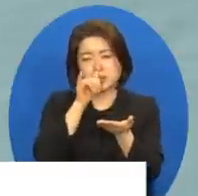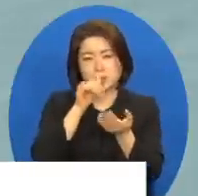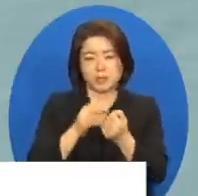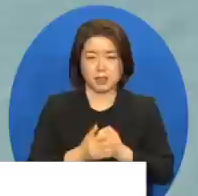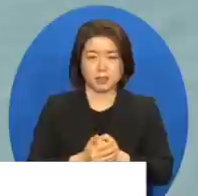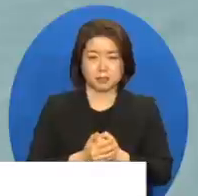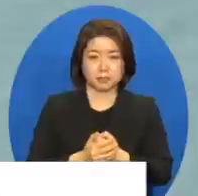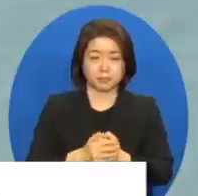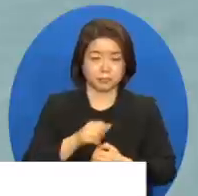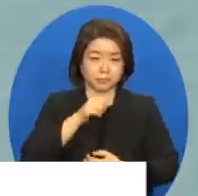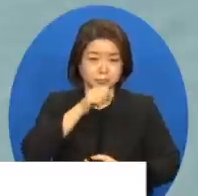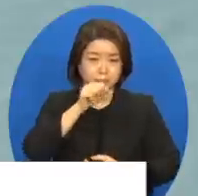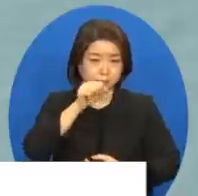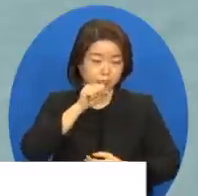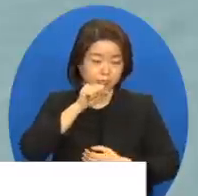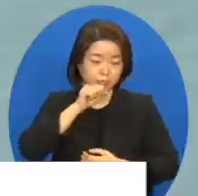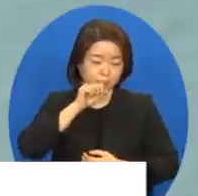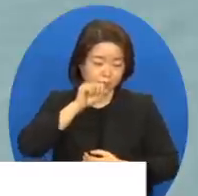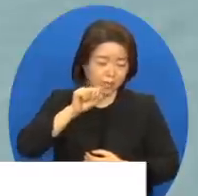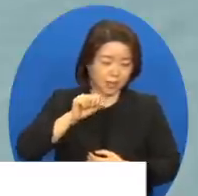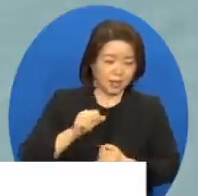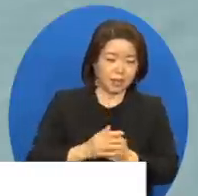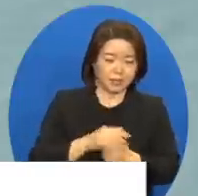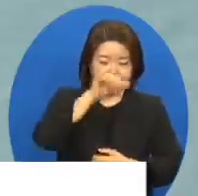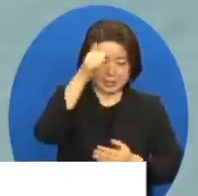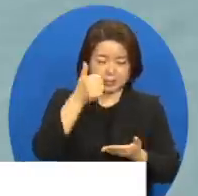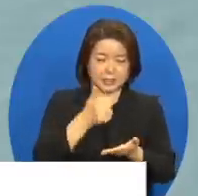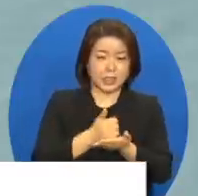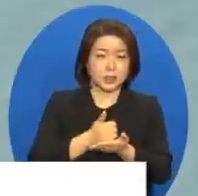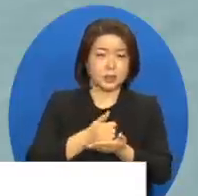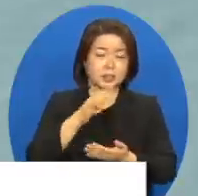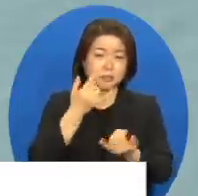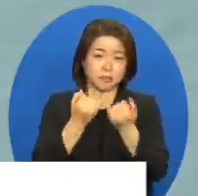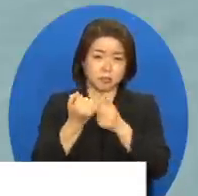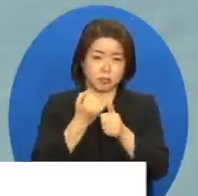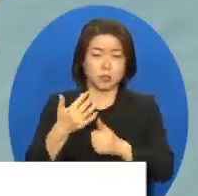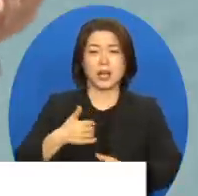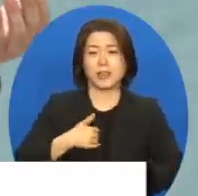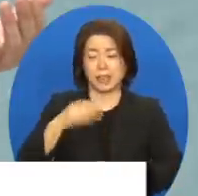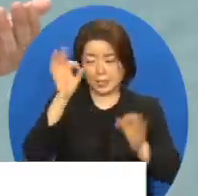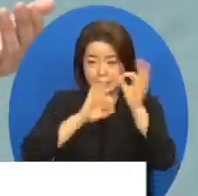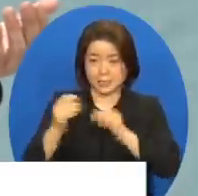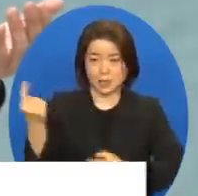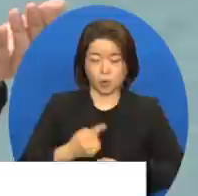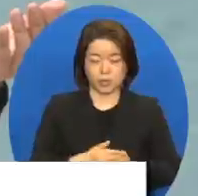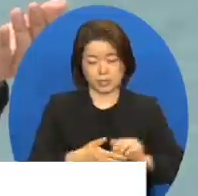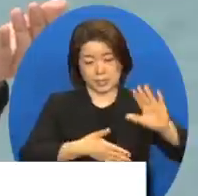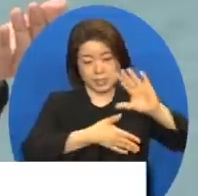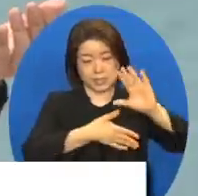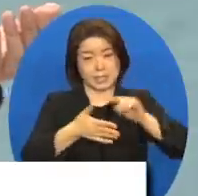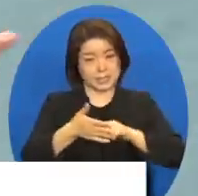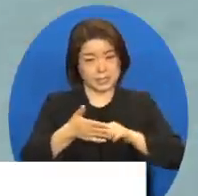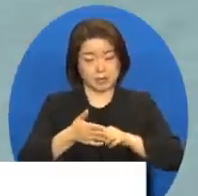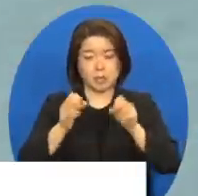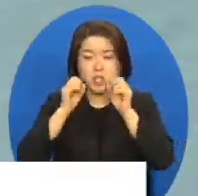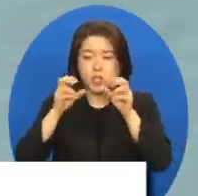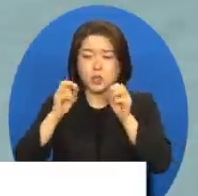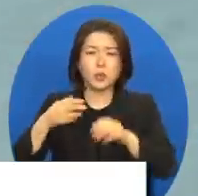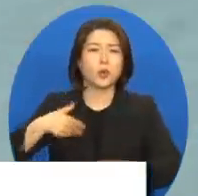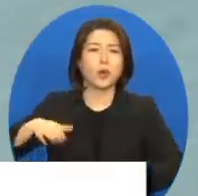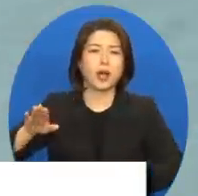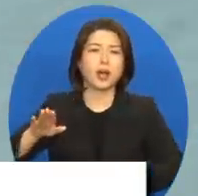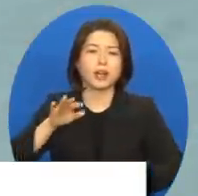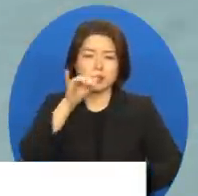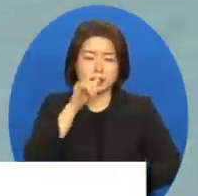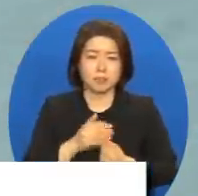우리 갈래교회 장로님 부부가 저를 찾아오셨습니다. 남미 선교사로 가셨던 분이에요. 거기서